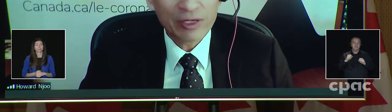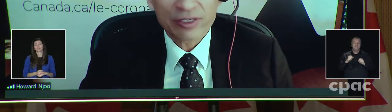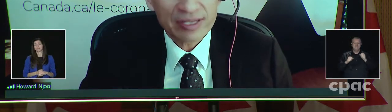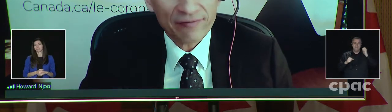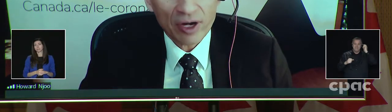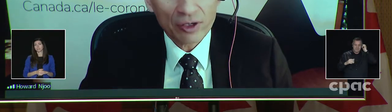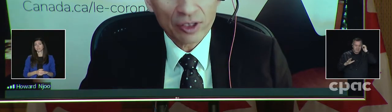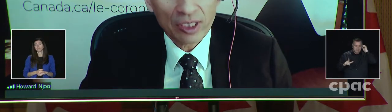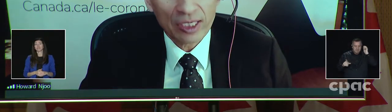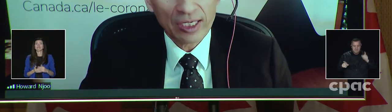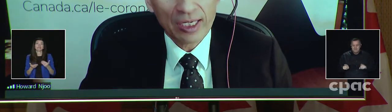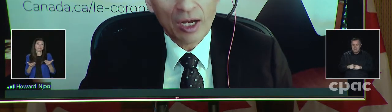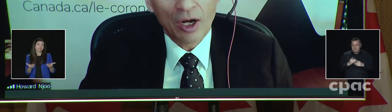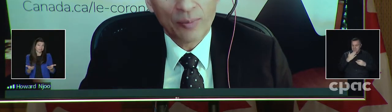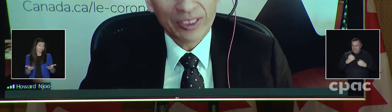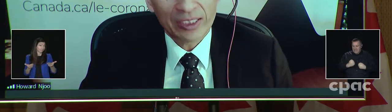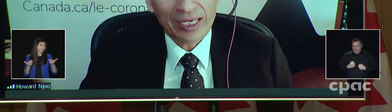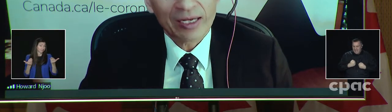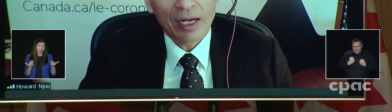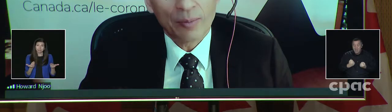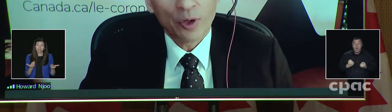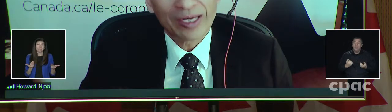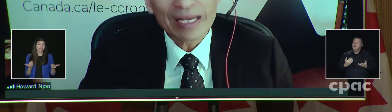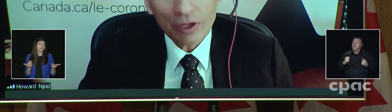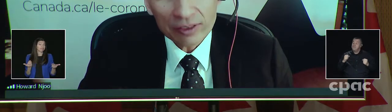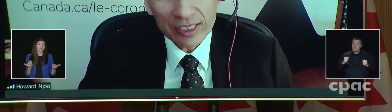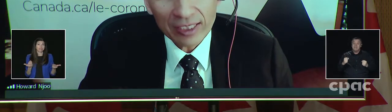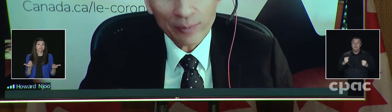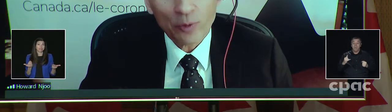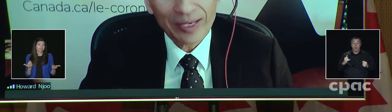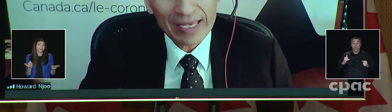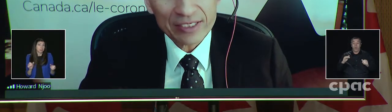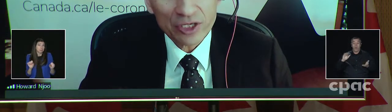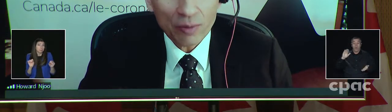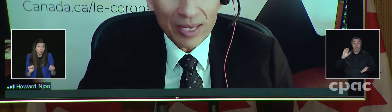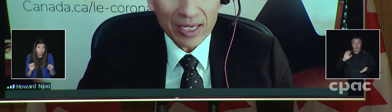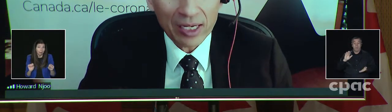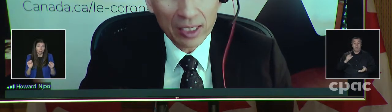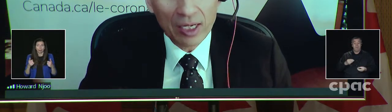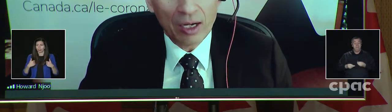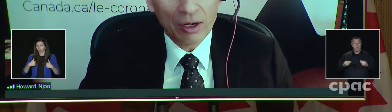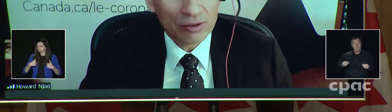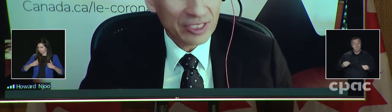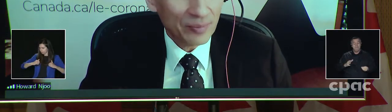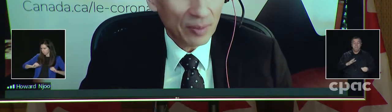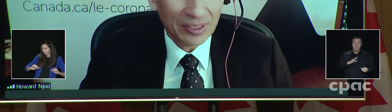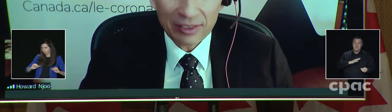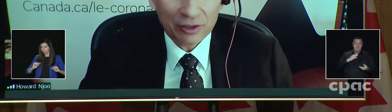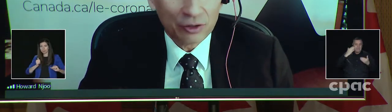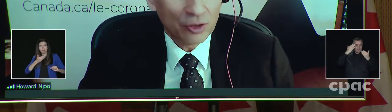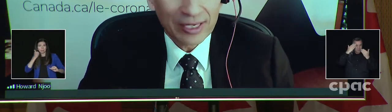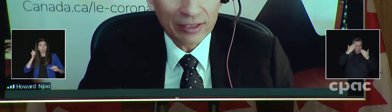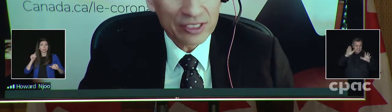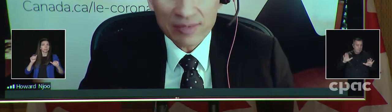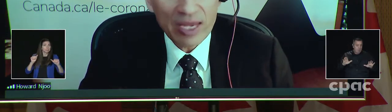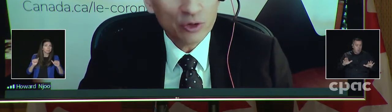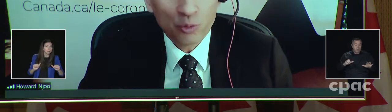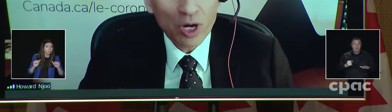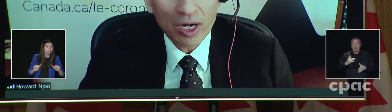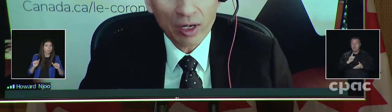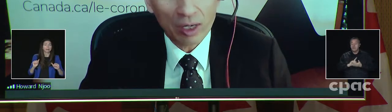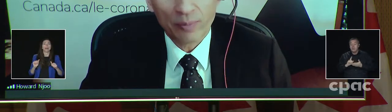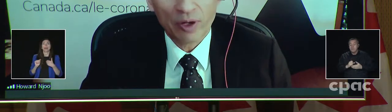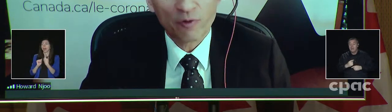nos meilleurs efforts, on peut ralentir la propagation, mais on ne sait pas, peut-être dans quelques semaines